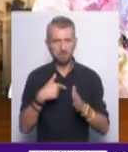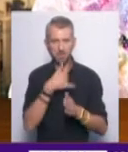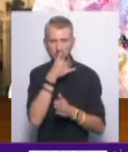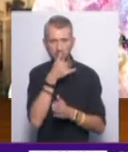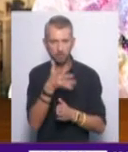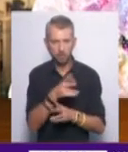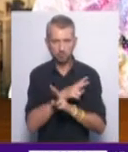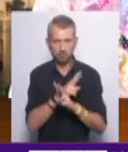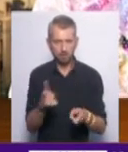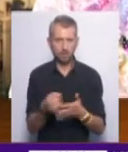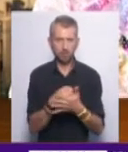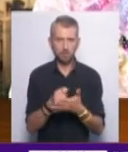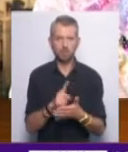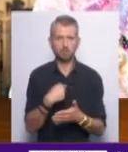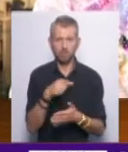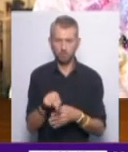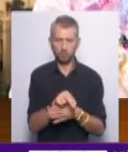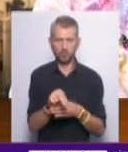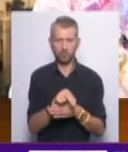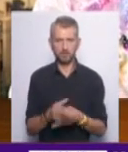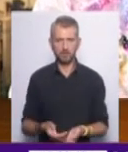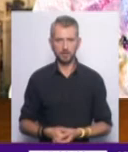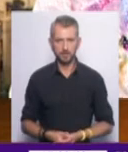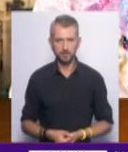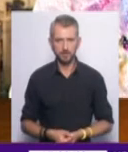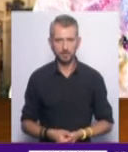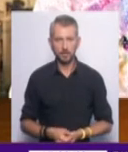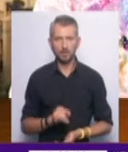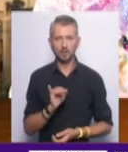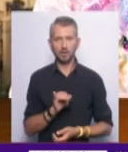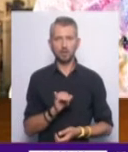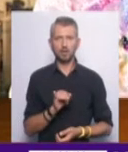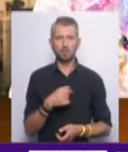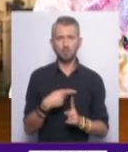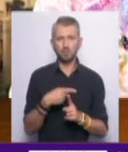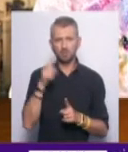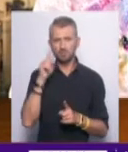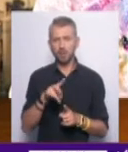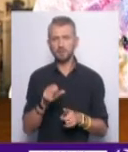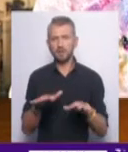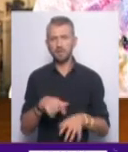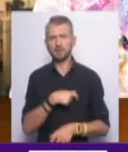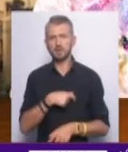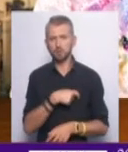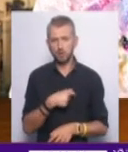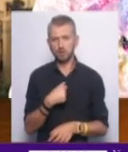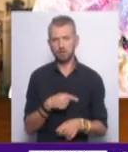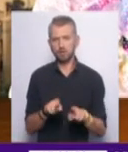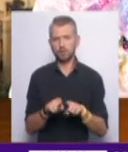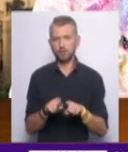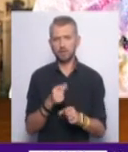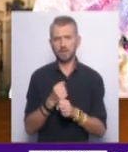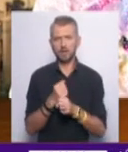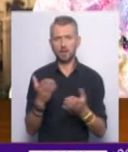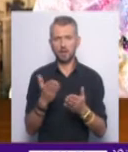можем там добиться, чтобы нам его починили. И к тому же я была, знаете, на месте депутата все-таки сделала какой-то